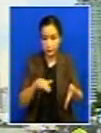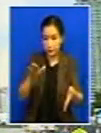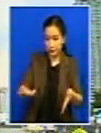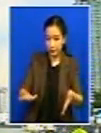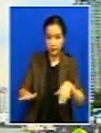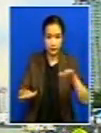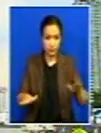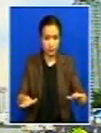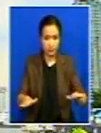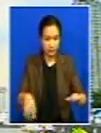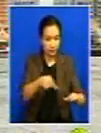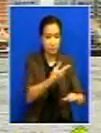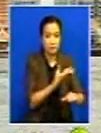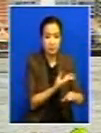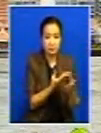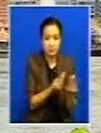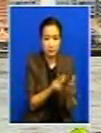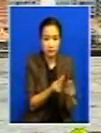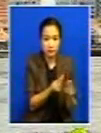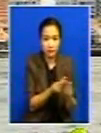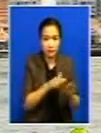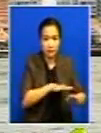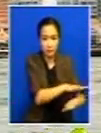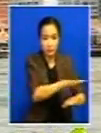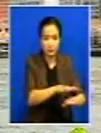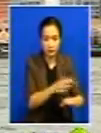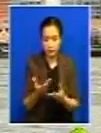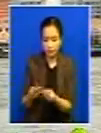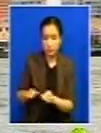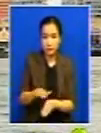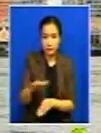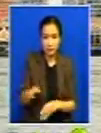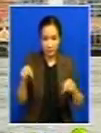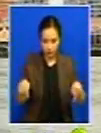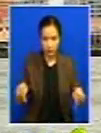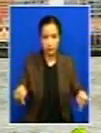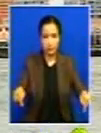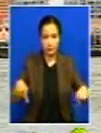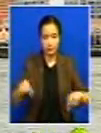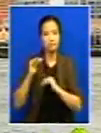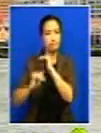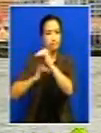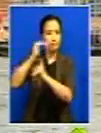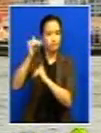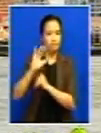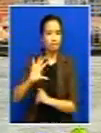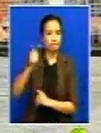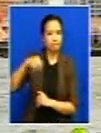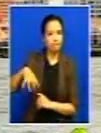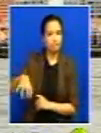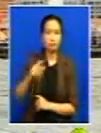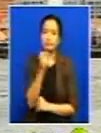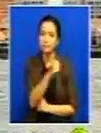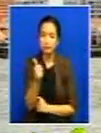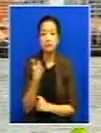าเทียมกันแล้วก็จะส่งเสริมการพัฒนาเมืองในหลายมิติเข้าด้วยกันส่วนการออกแบบครับในพื้นที่ชุมชนหลายแห่ง